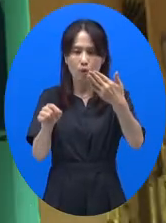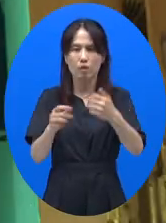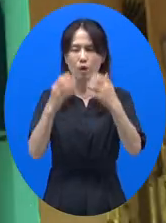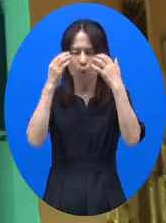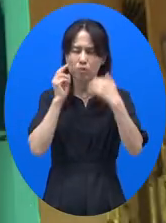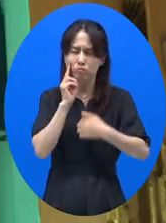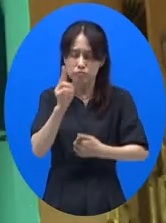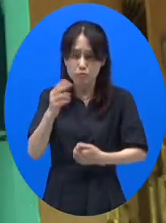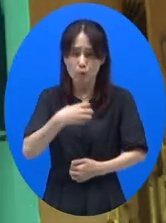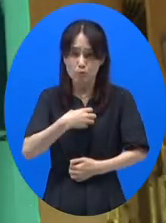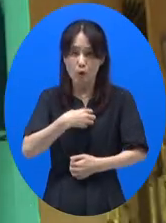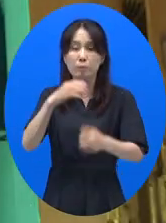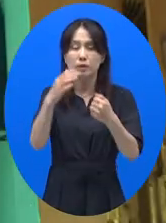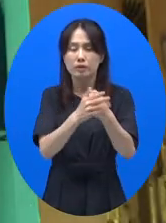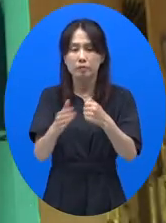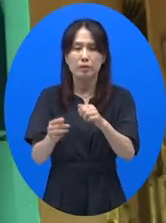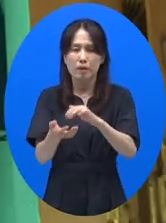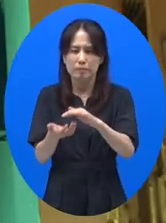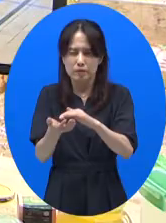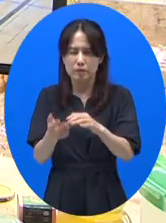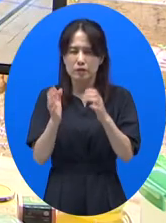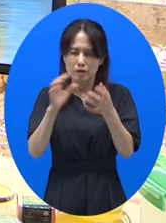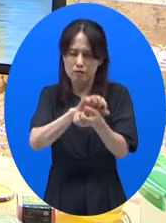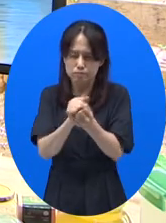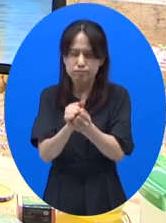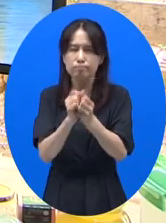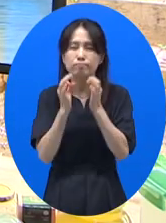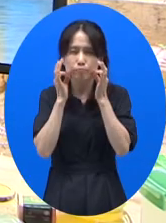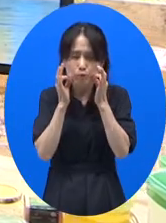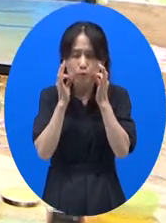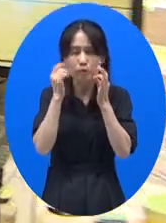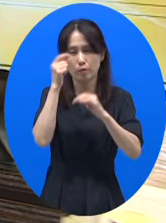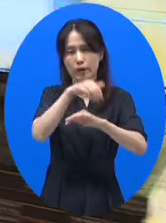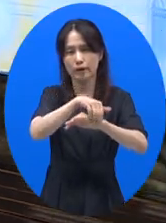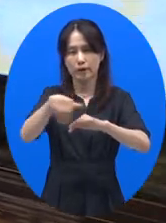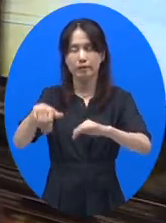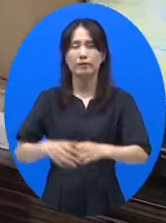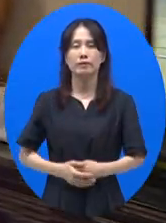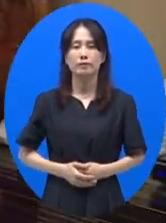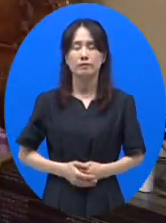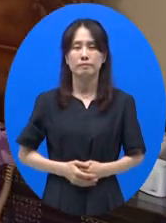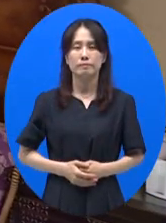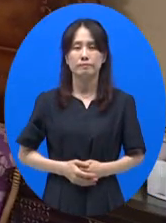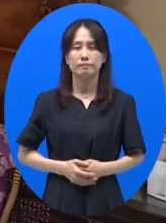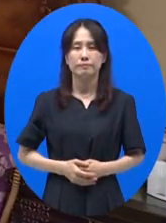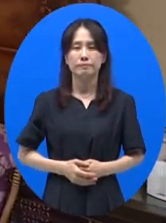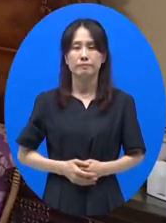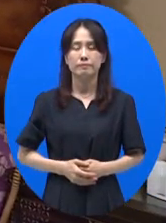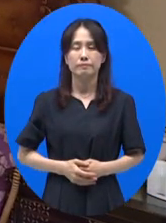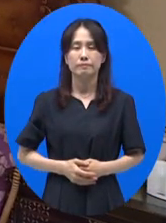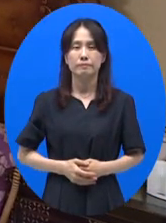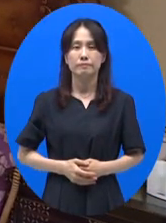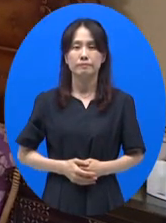위기 경보에 따라 선제적인 대응에 총력을 다할 방침입니다. 경기 GTV 최창순입니다.